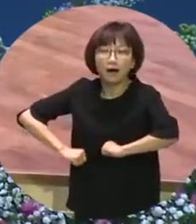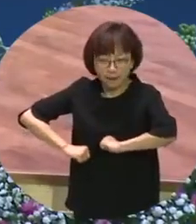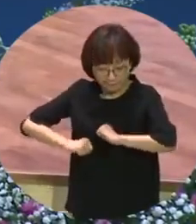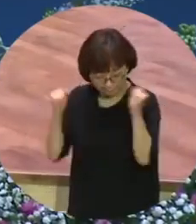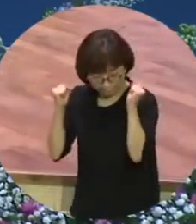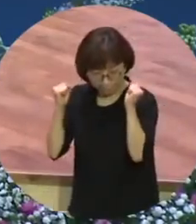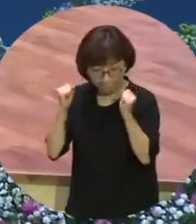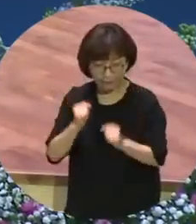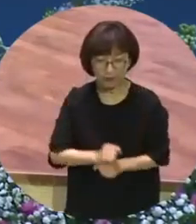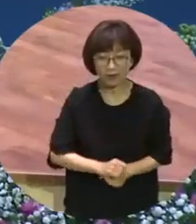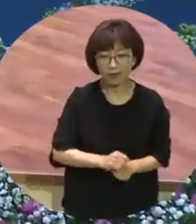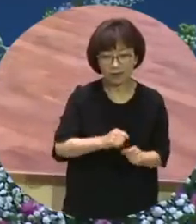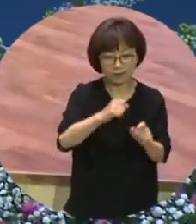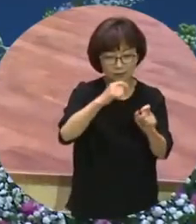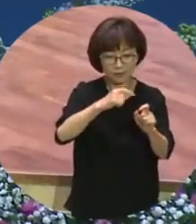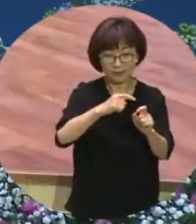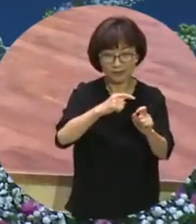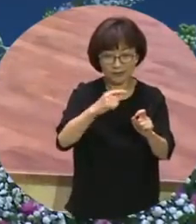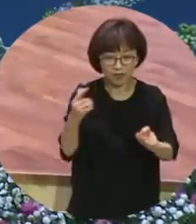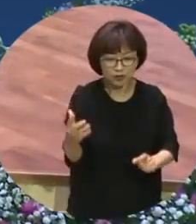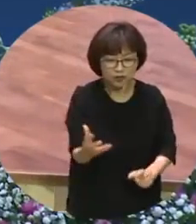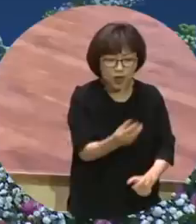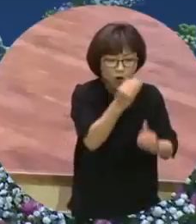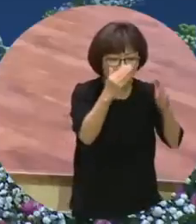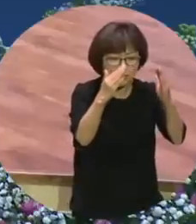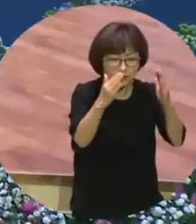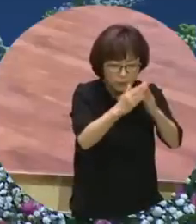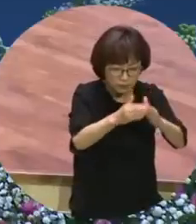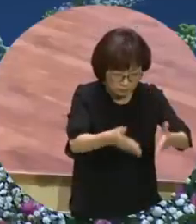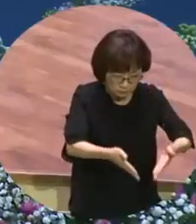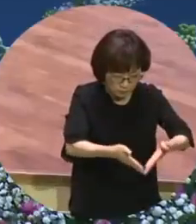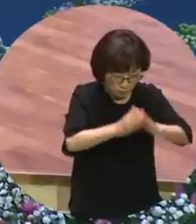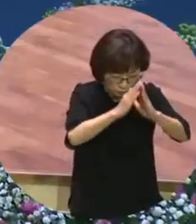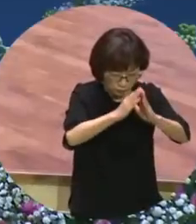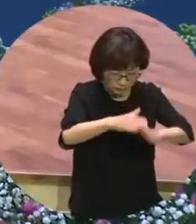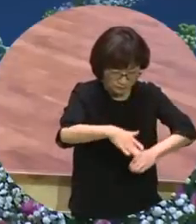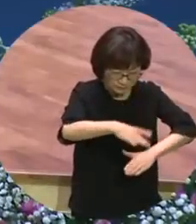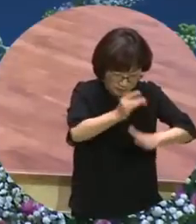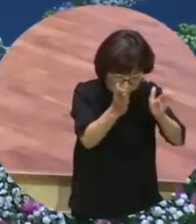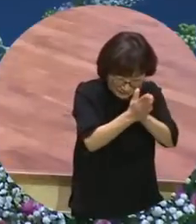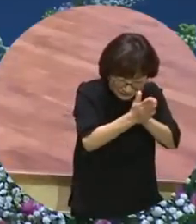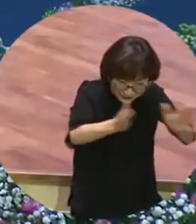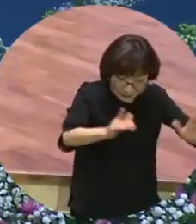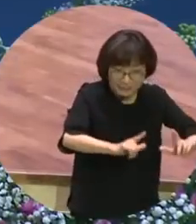건축을 다시 시작한 그 날, 그 오늘이에요.